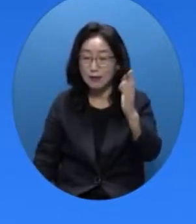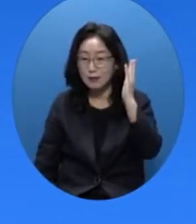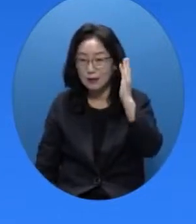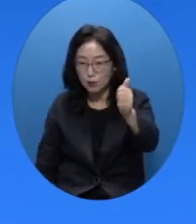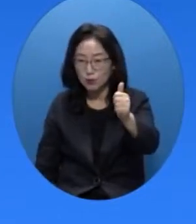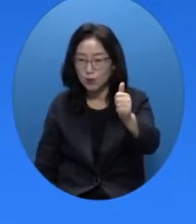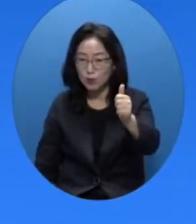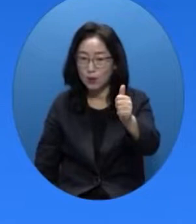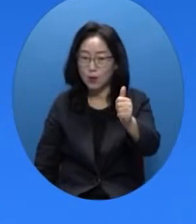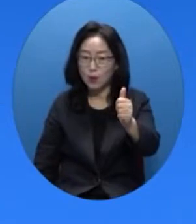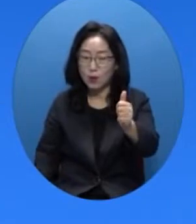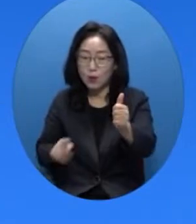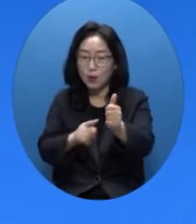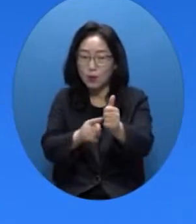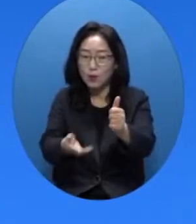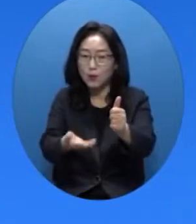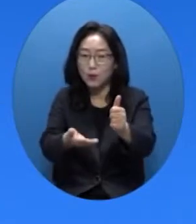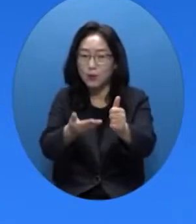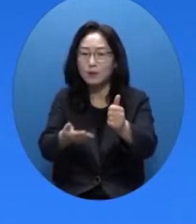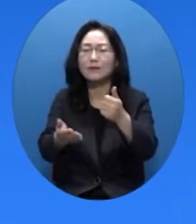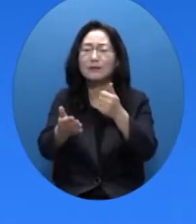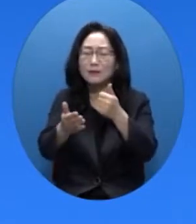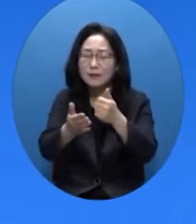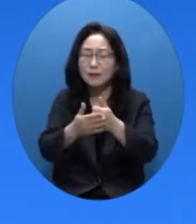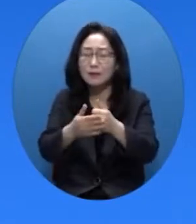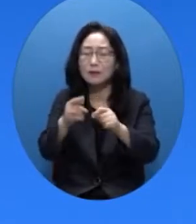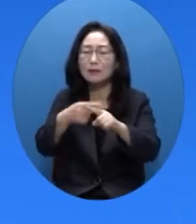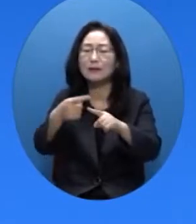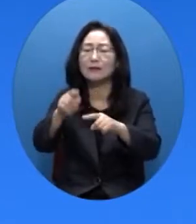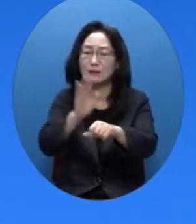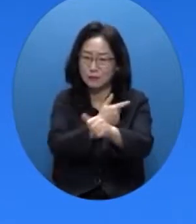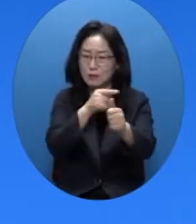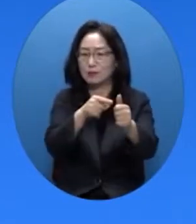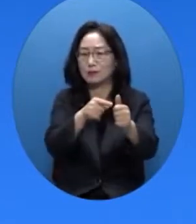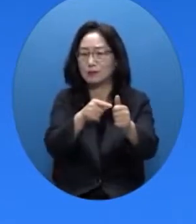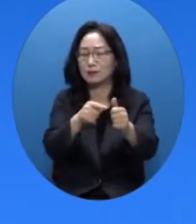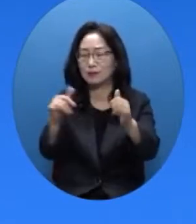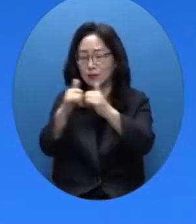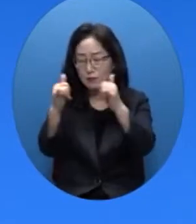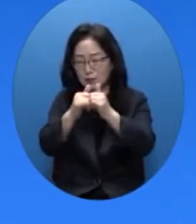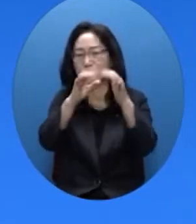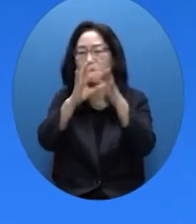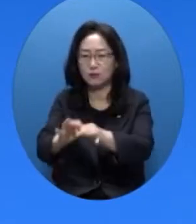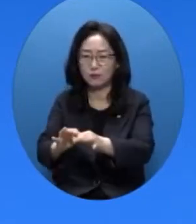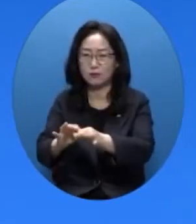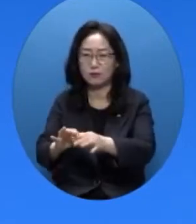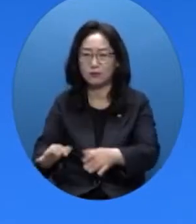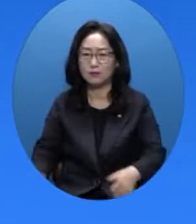장착에 만들어 너무 로 말미암아 이러한 전쟁이 계속되고 있는 것입니다